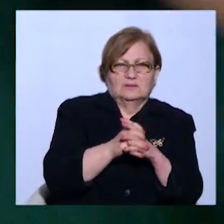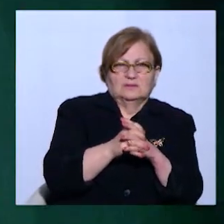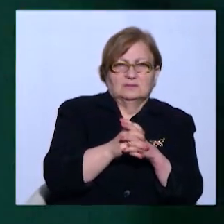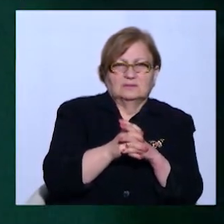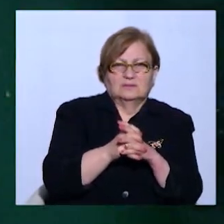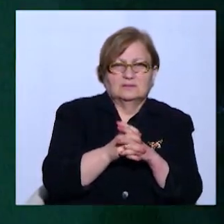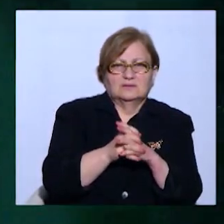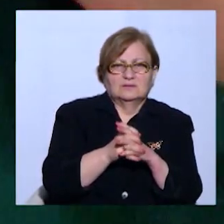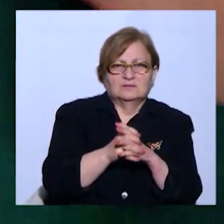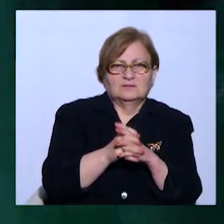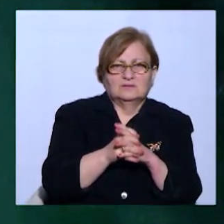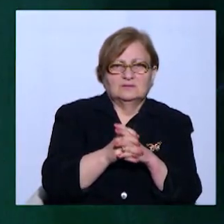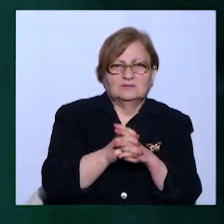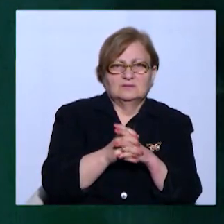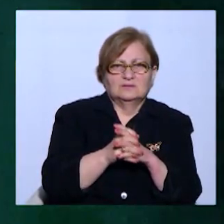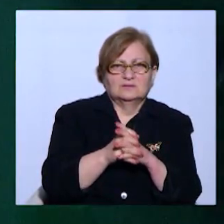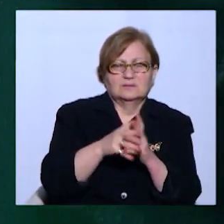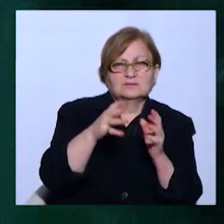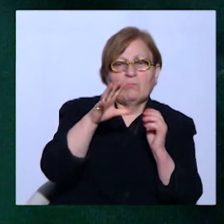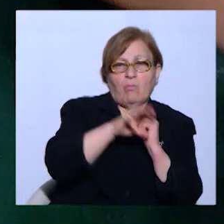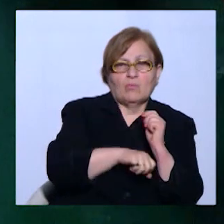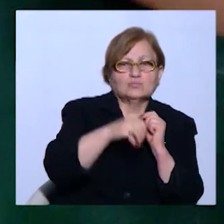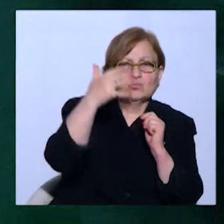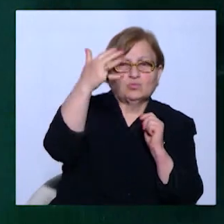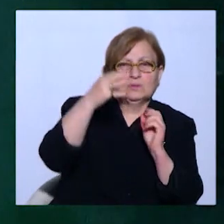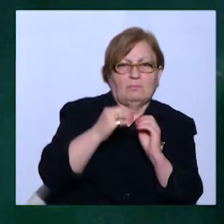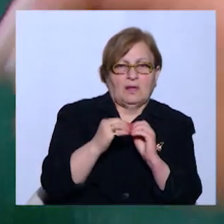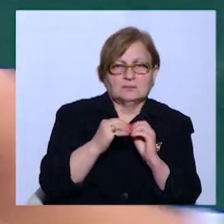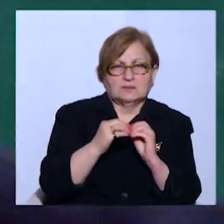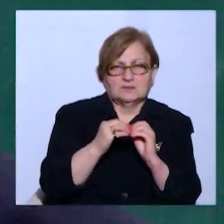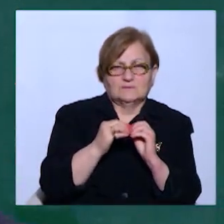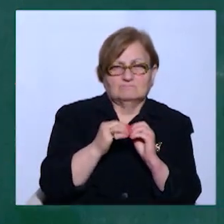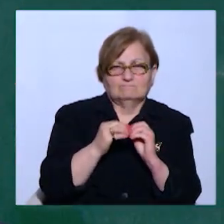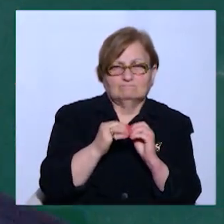და დამატებული ამას 5.5